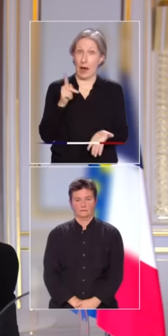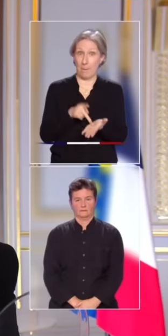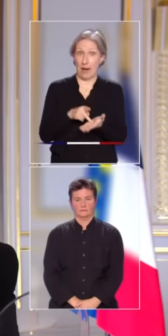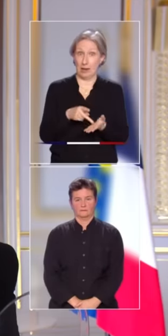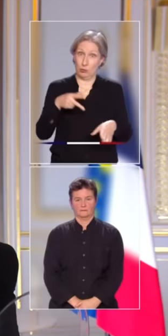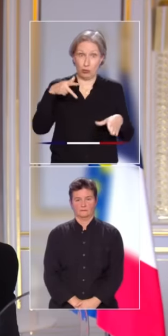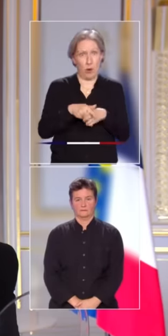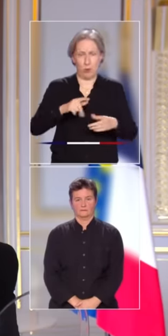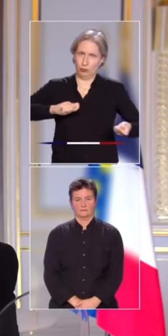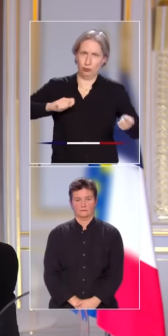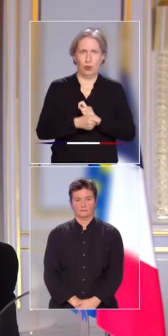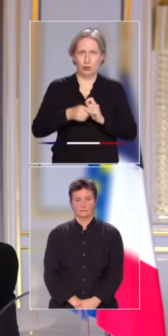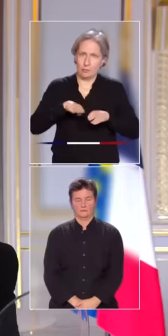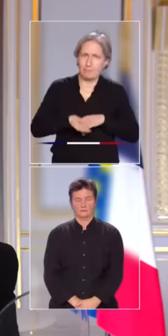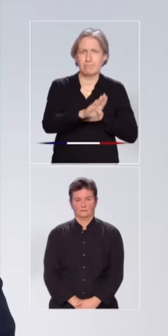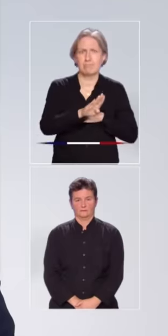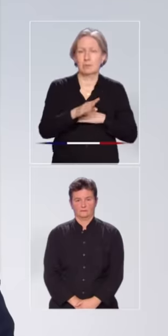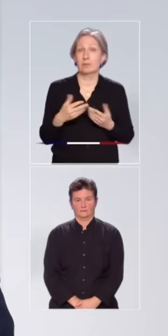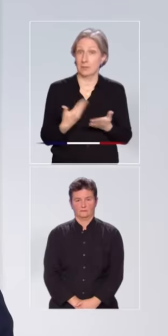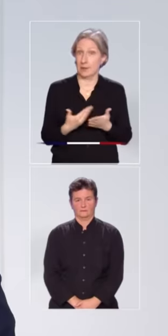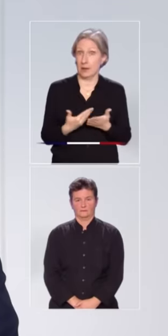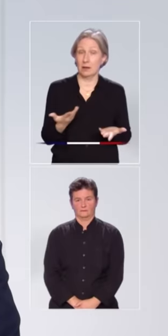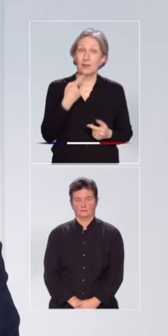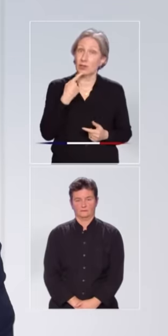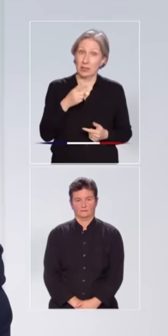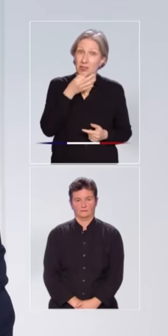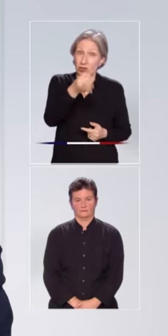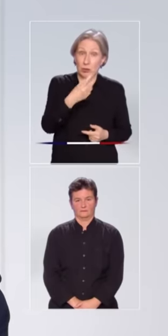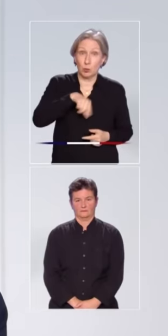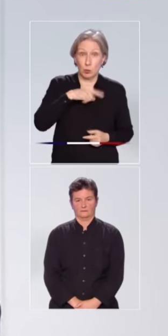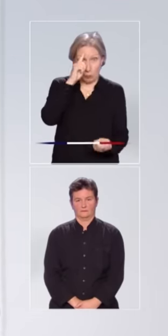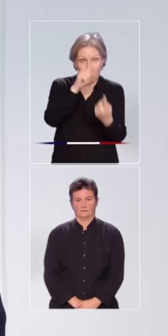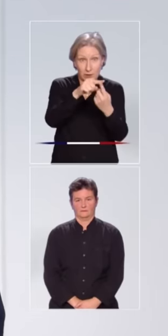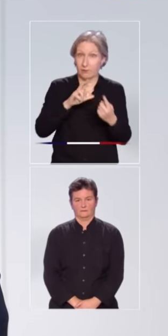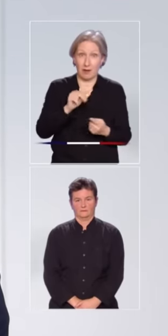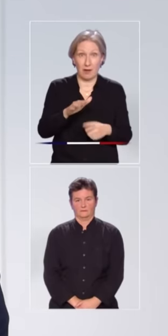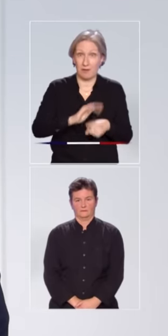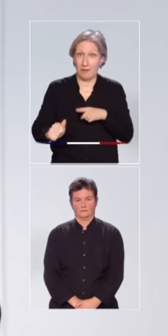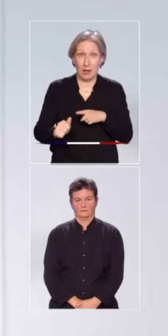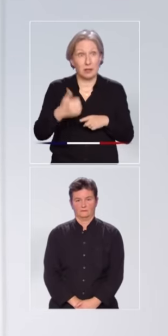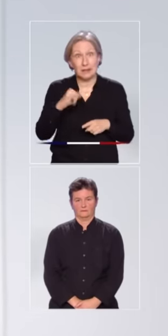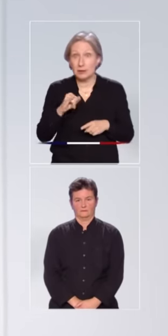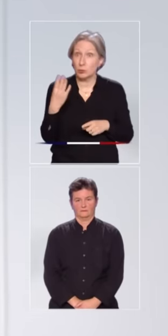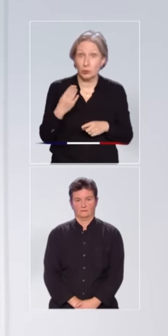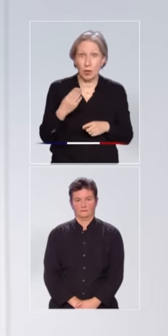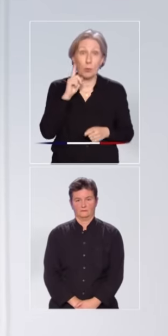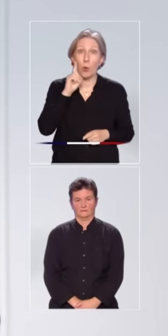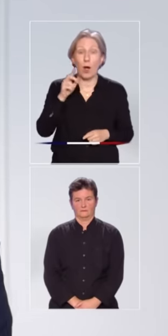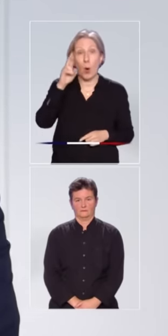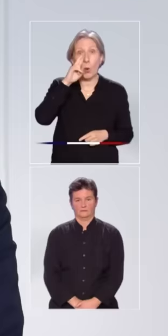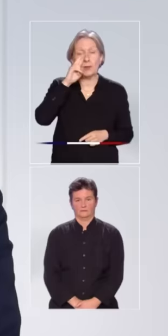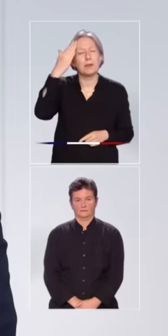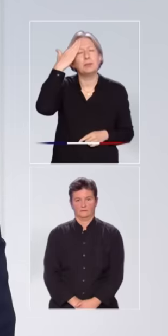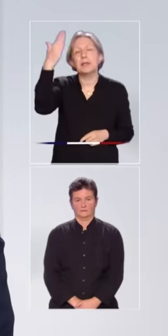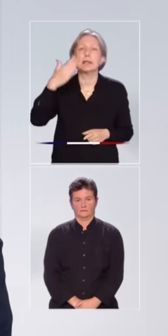sursaut. Ensuite, je vous le dis, nous ferons ce qui est nécessaire pour atteindre notre objectif. Parce que si la Russie venait à